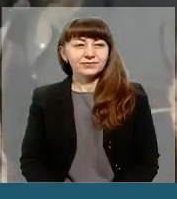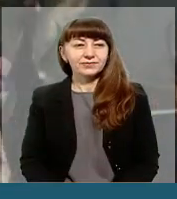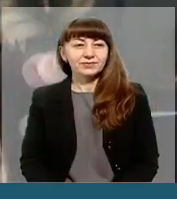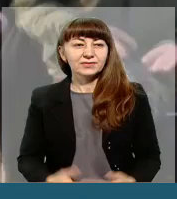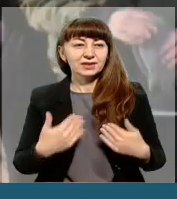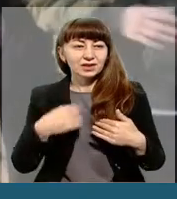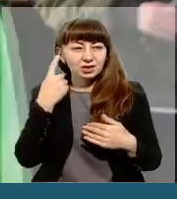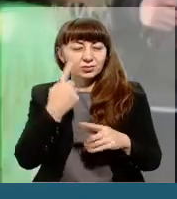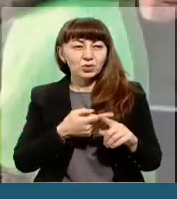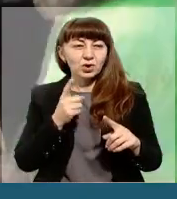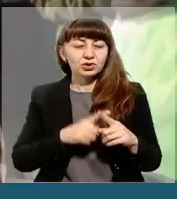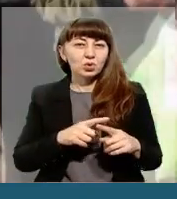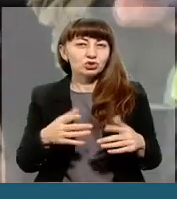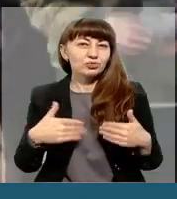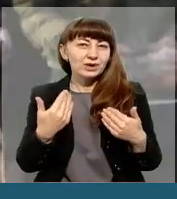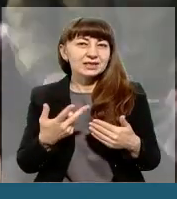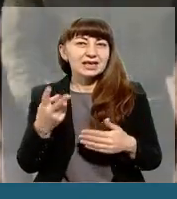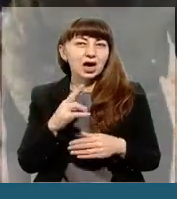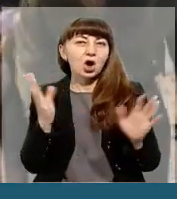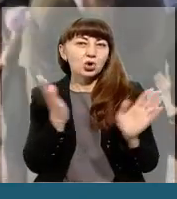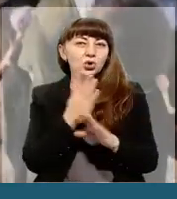Я думаю, это очень полезно для